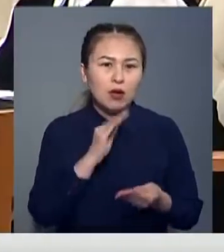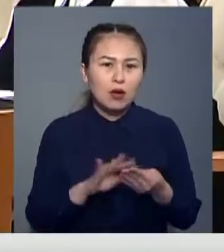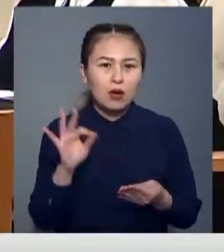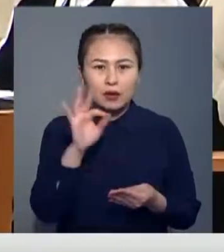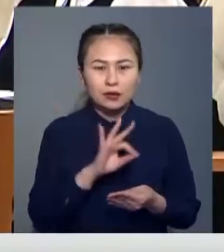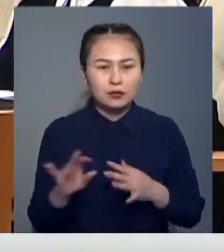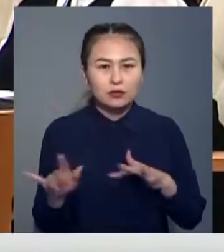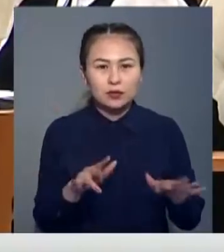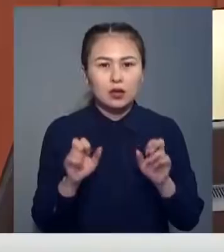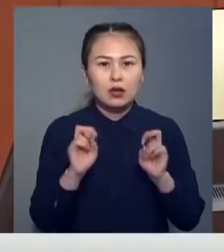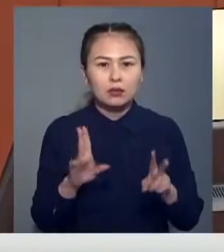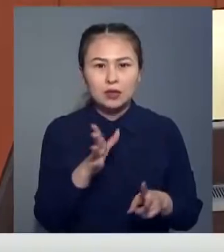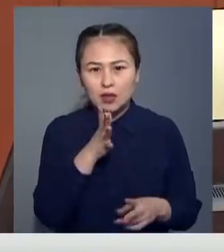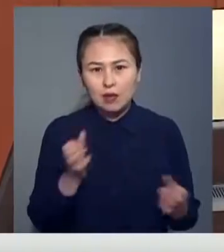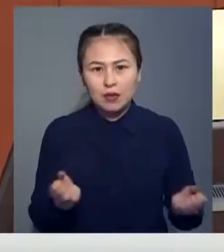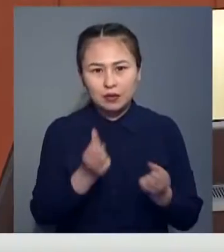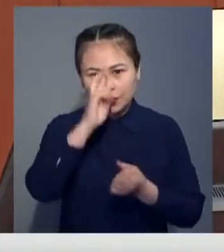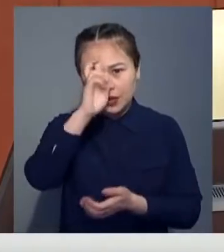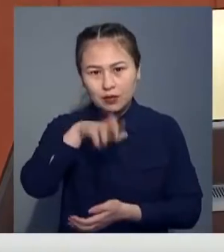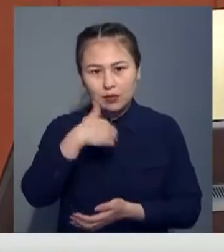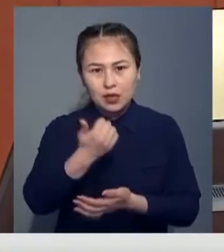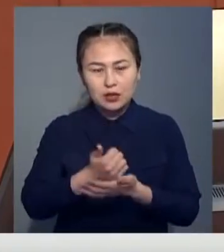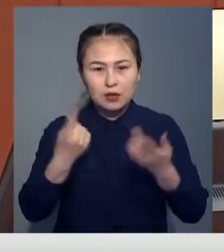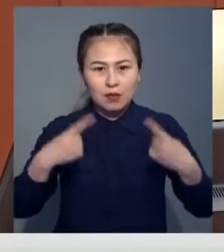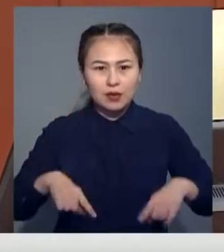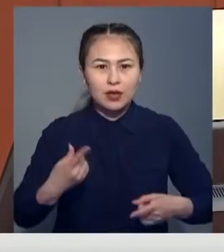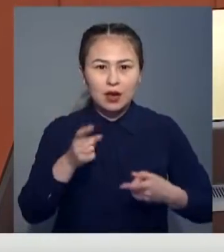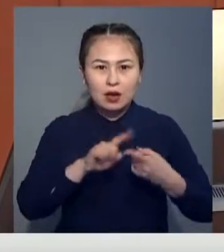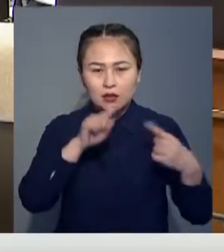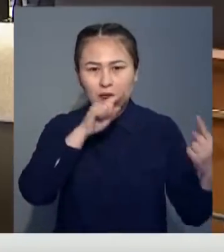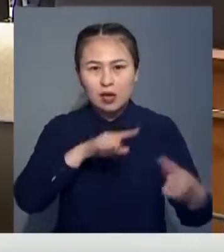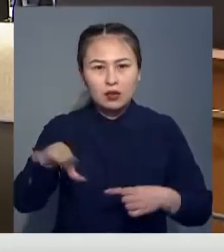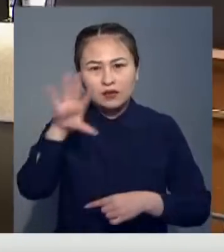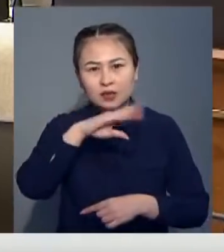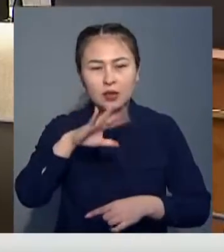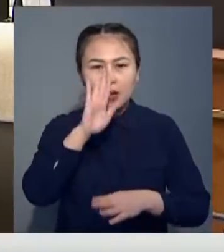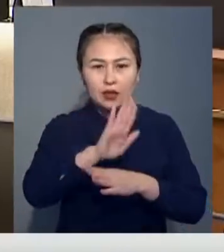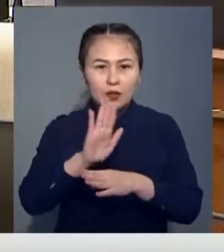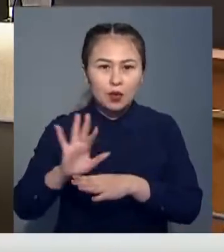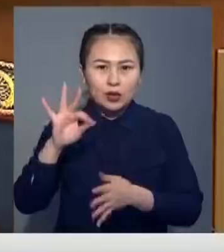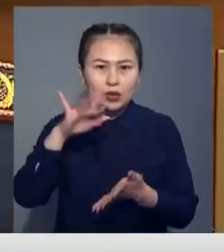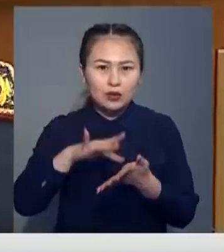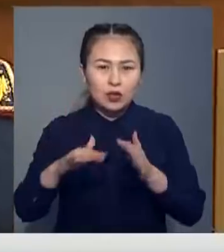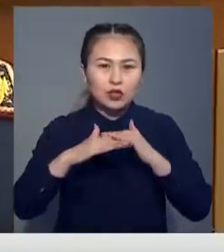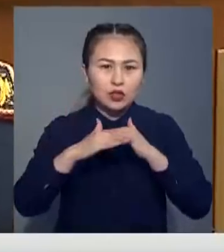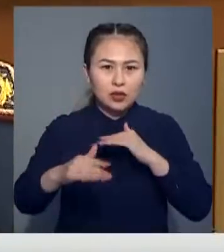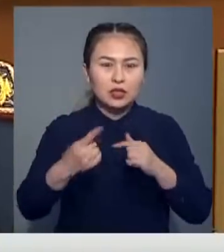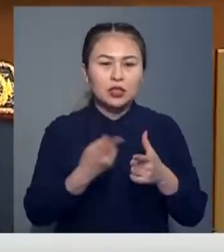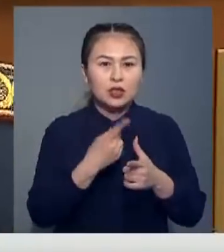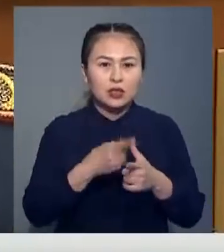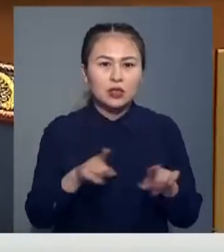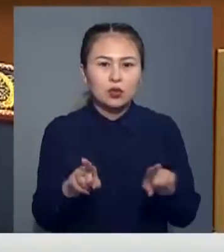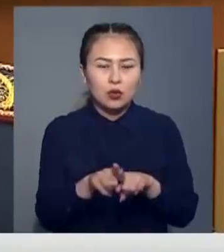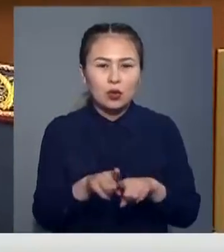бойынша әс-әрекеттеріне қолдау білдірді. Ол мемлекет басшысының дағдарысқа қарсы барлық тапсырмаларын орталықта да